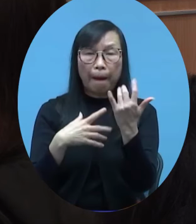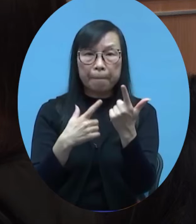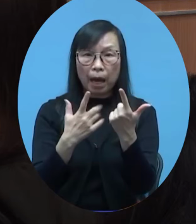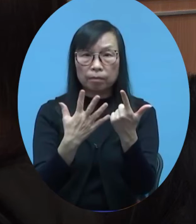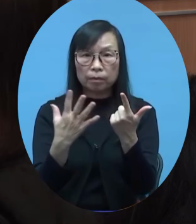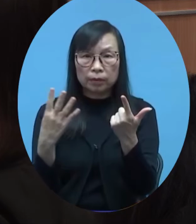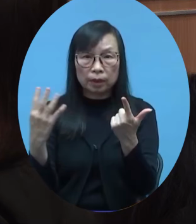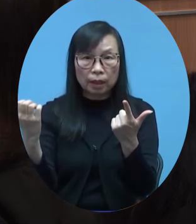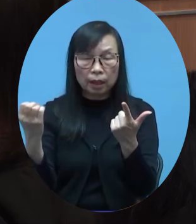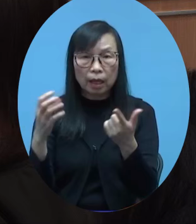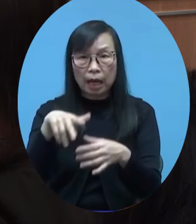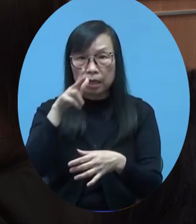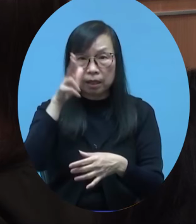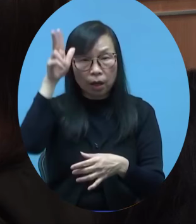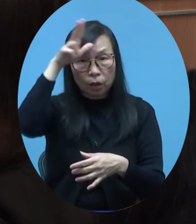喺。